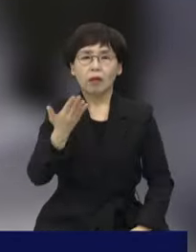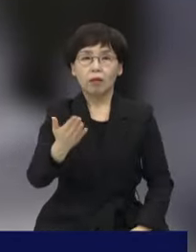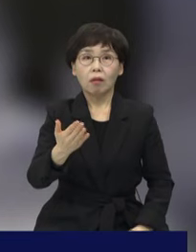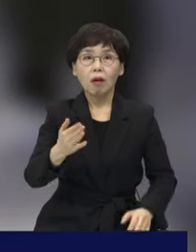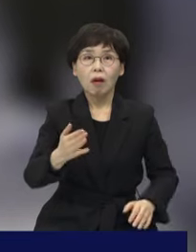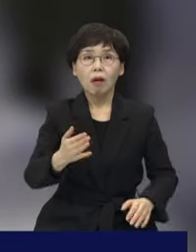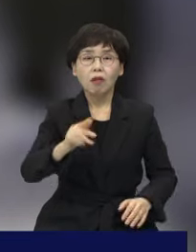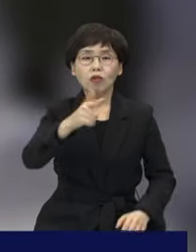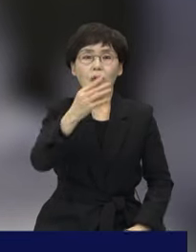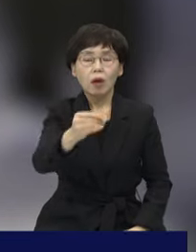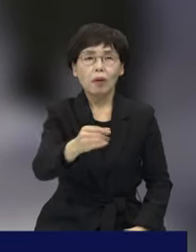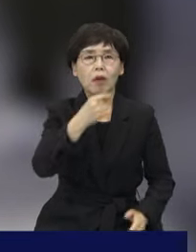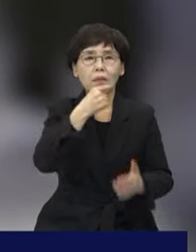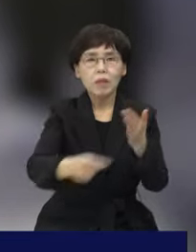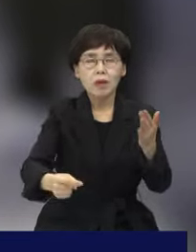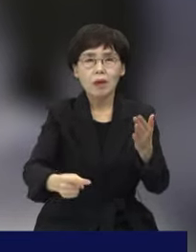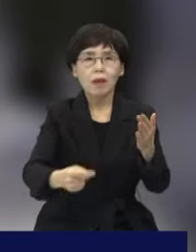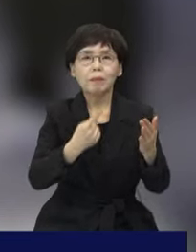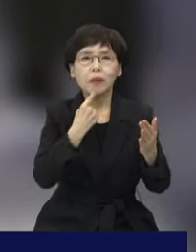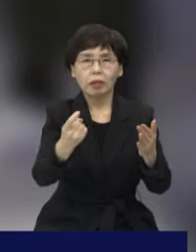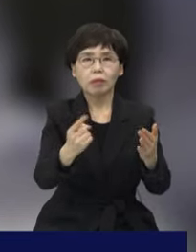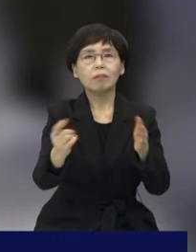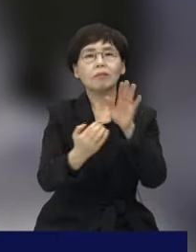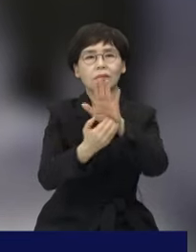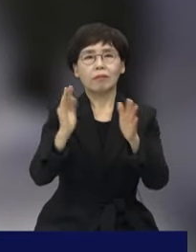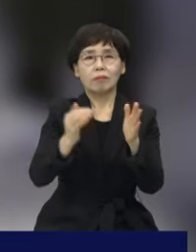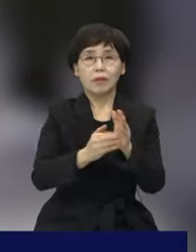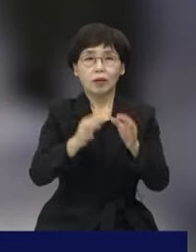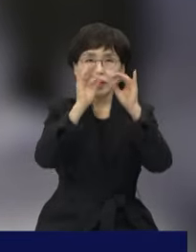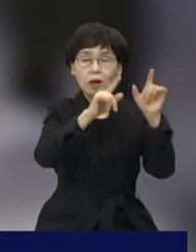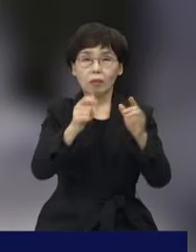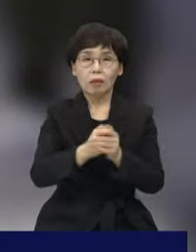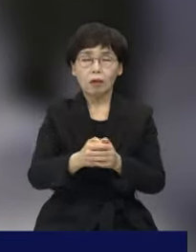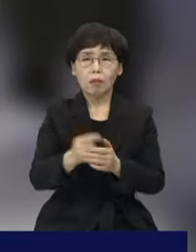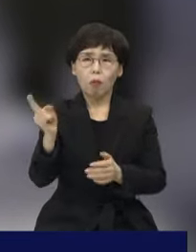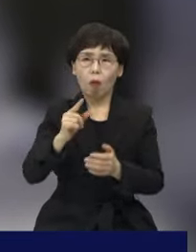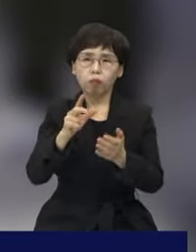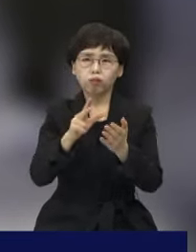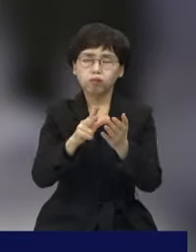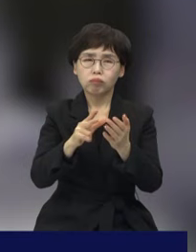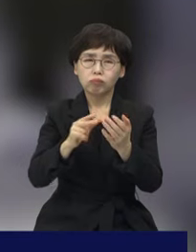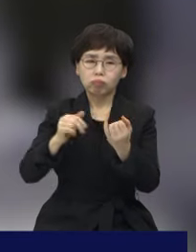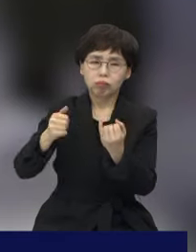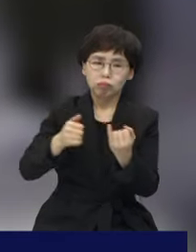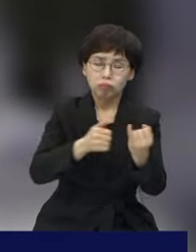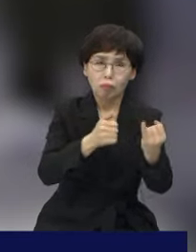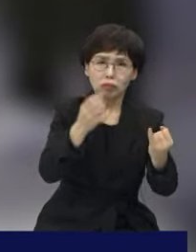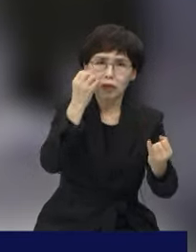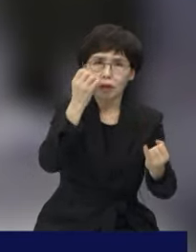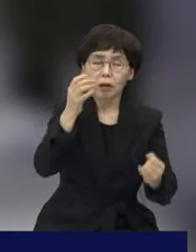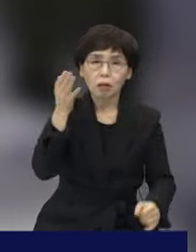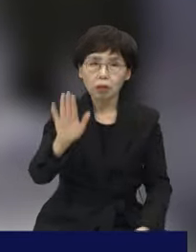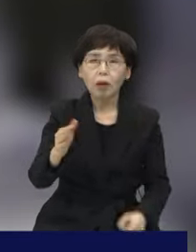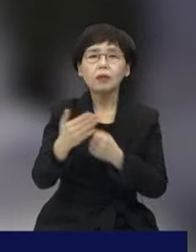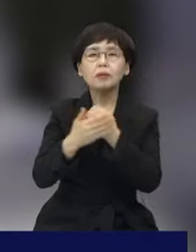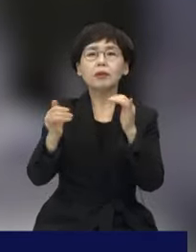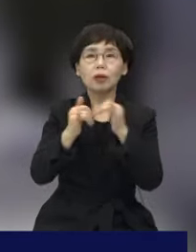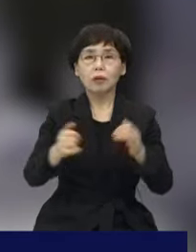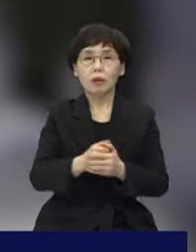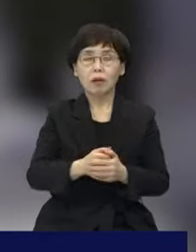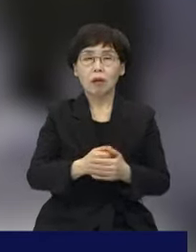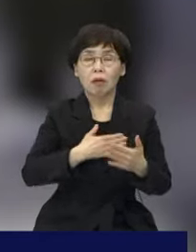원이라는 적지 않은 피해를 면할 수가 있었습니다. 누리꾼들은 시비 걸은 줄 알았는데 행인이 은인이었네. 조마조마하다가